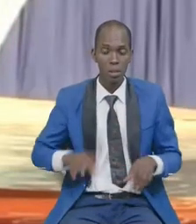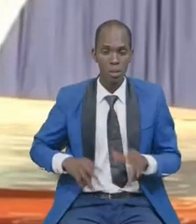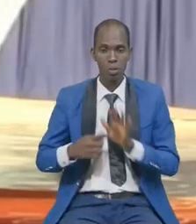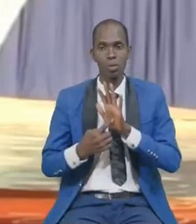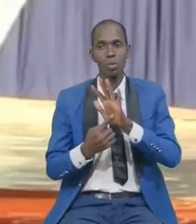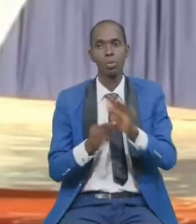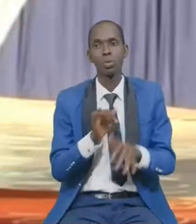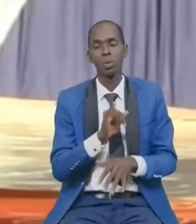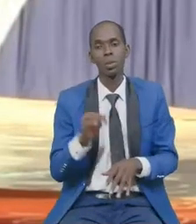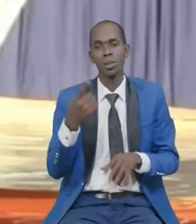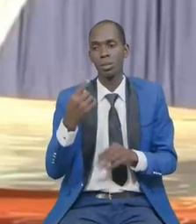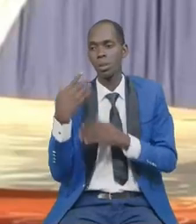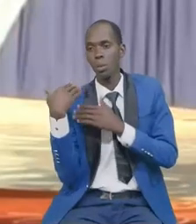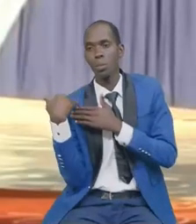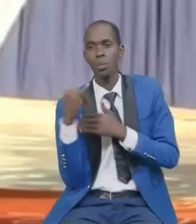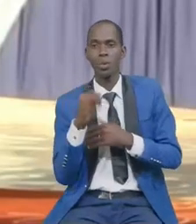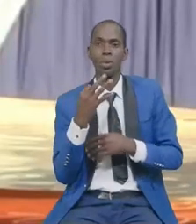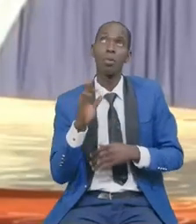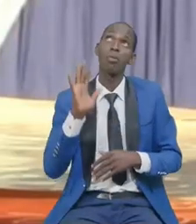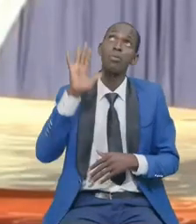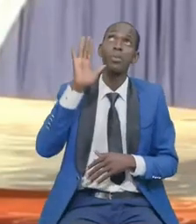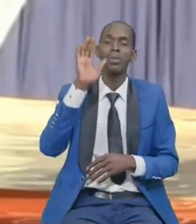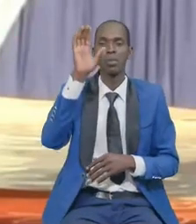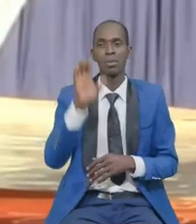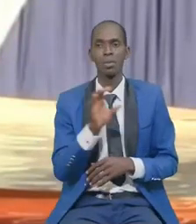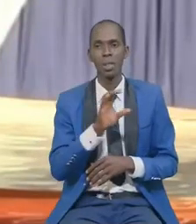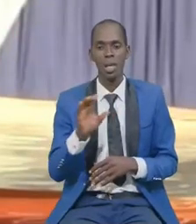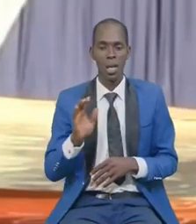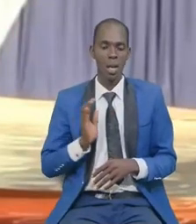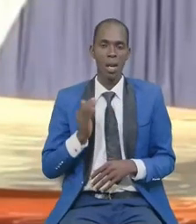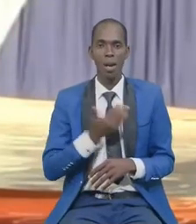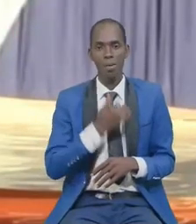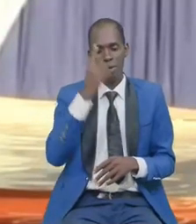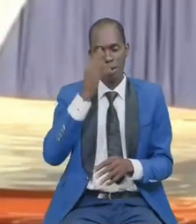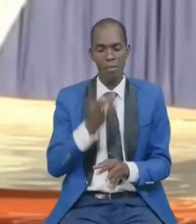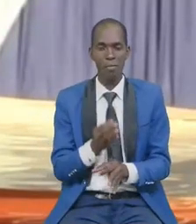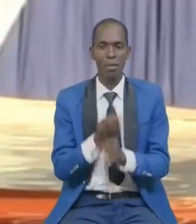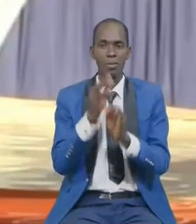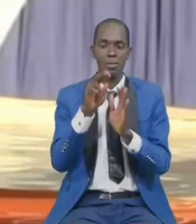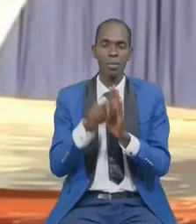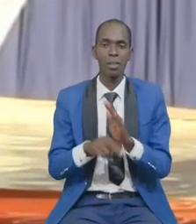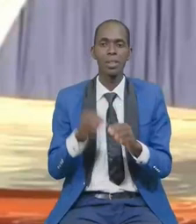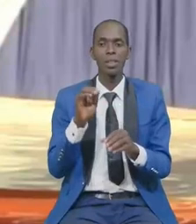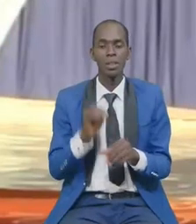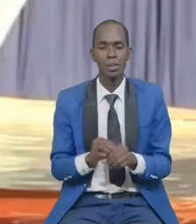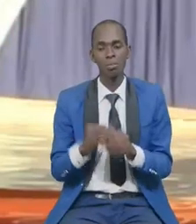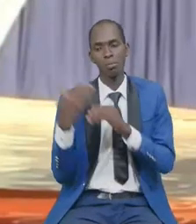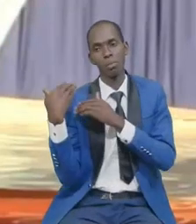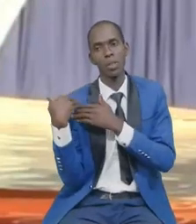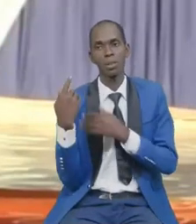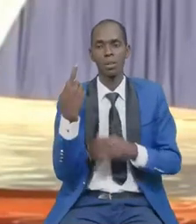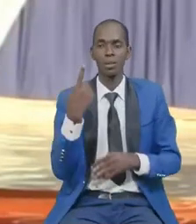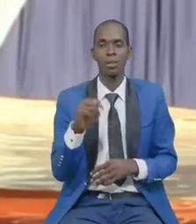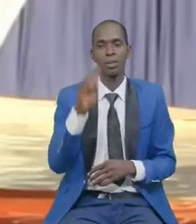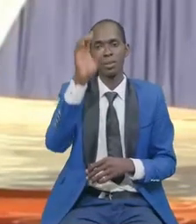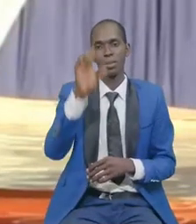en portant la croix. Notre fidélité en portant la croix. Troisième point,